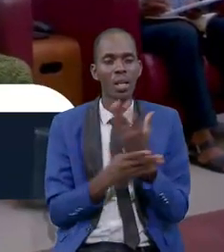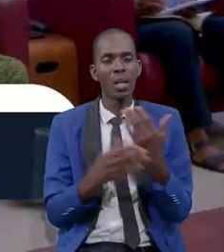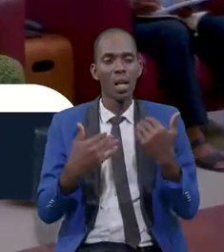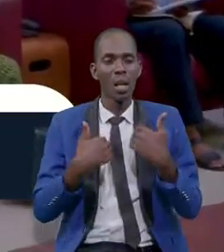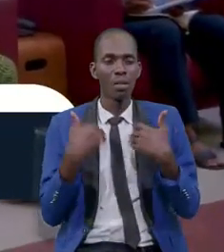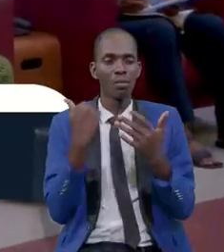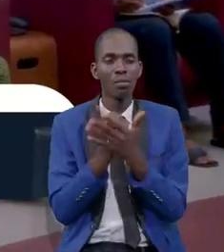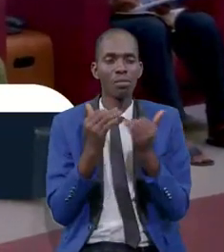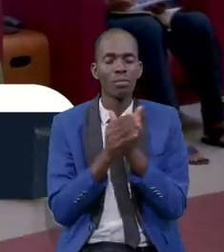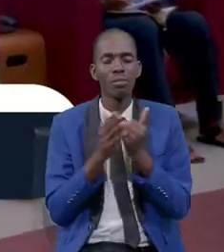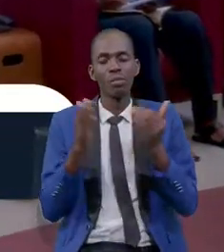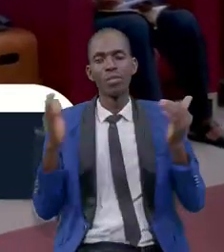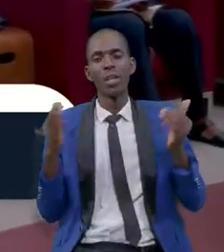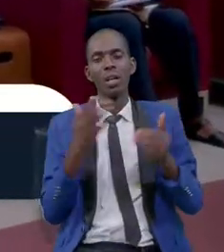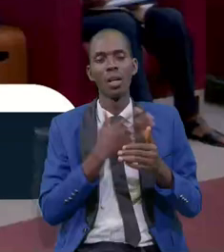des impies.